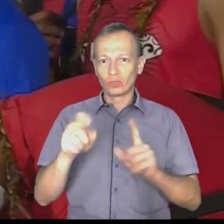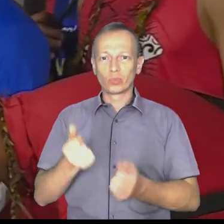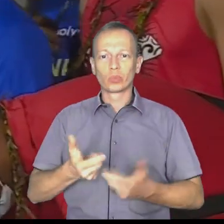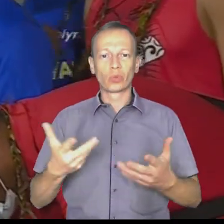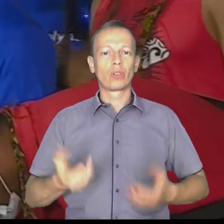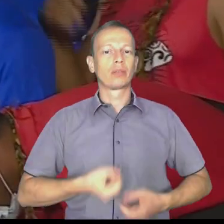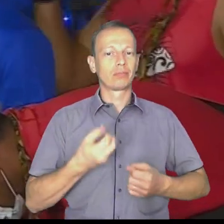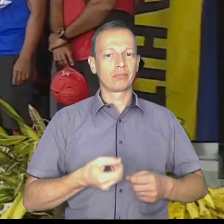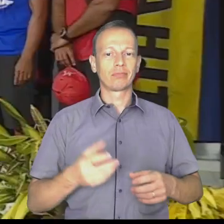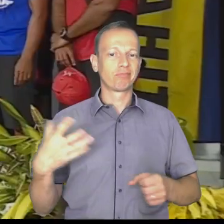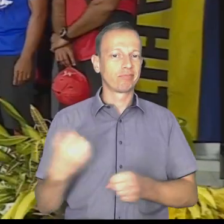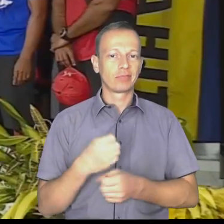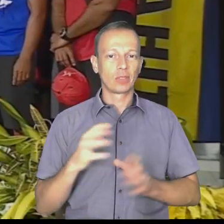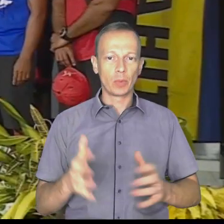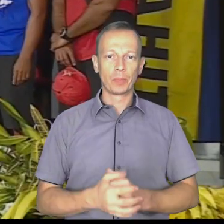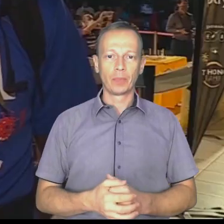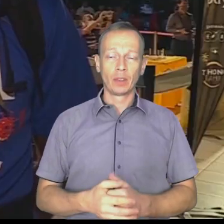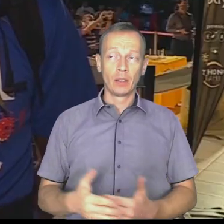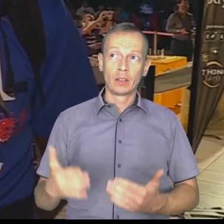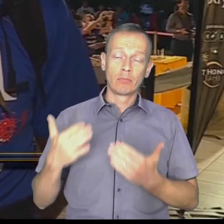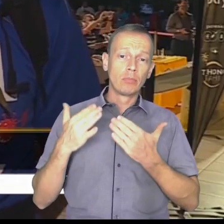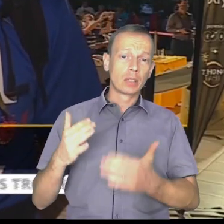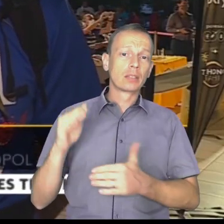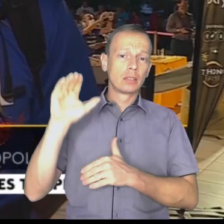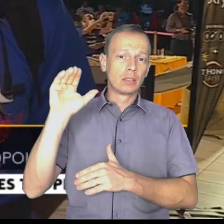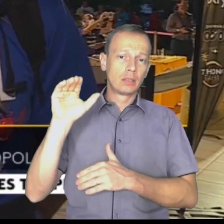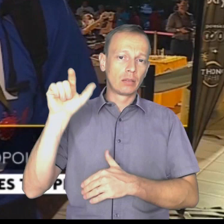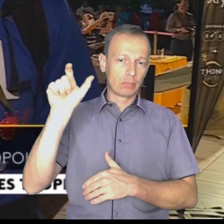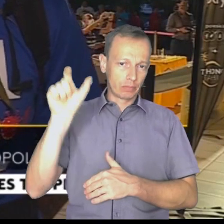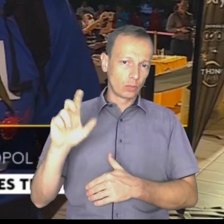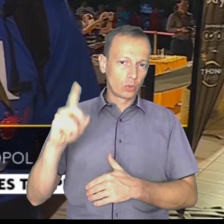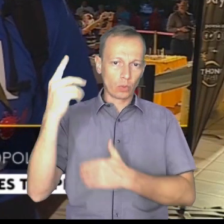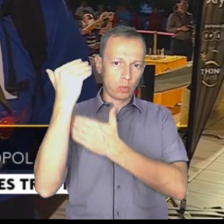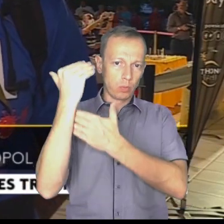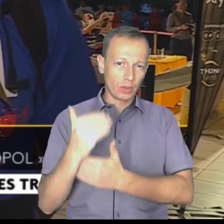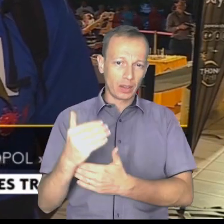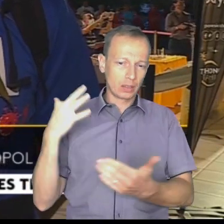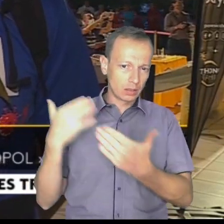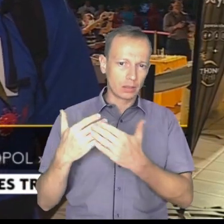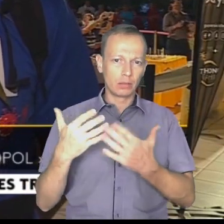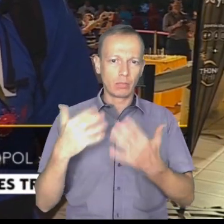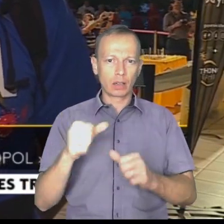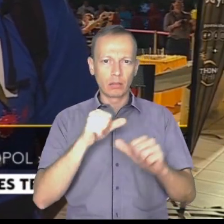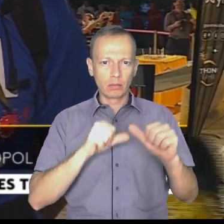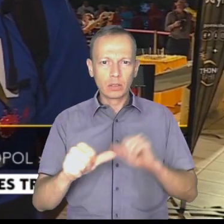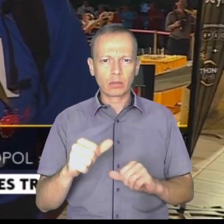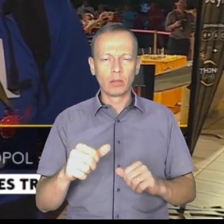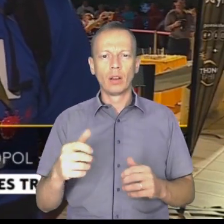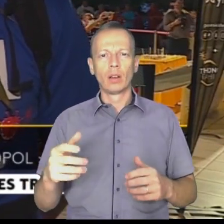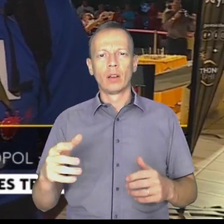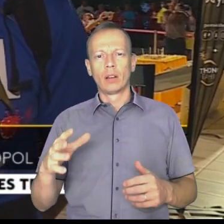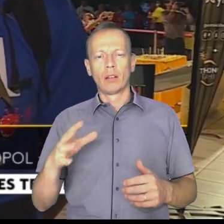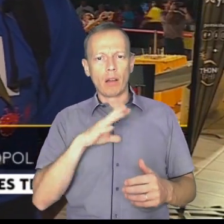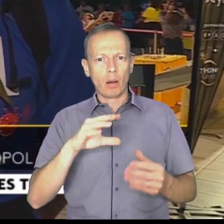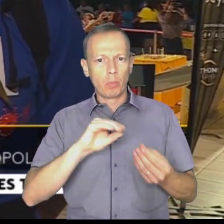vainqueurs. Merci le Seigneur de nous avoir protégés tout au long avec les conditions qu'il y avait eu. Il y avait du surf, de la